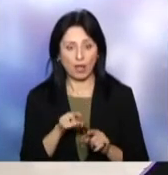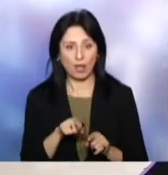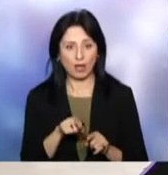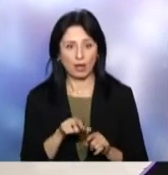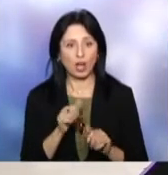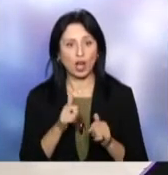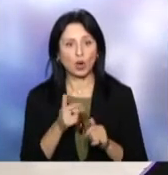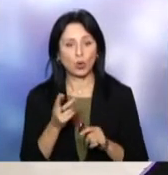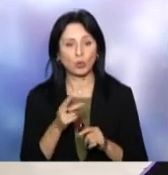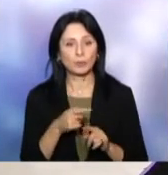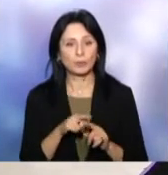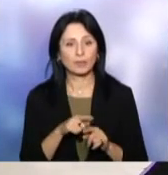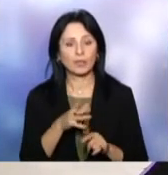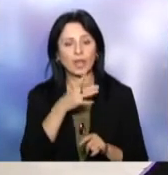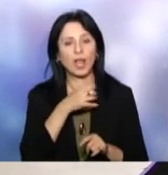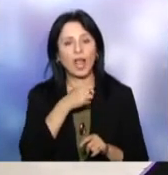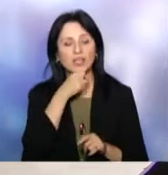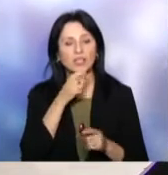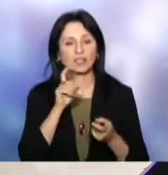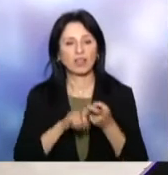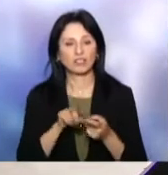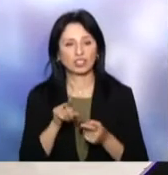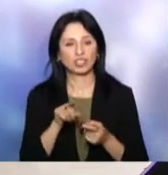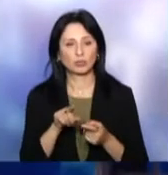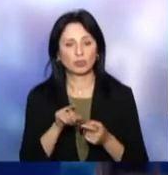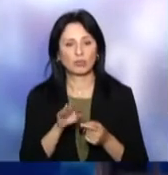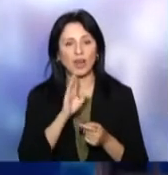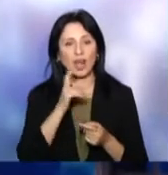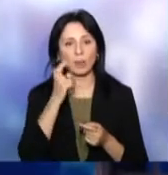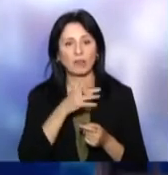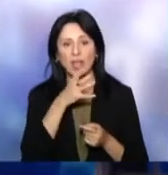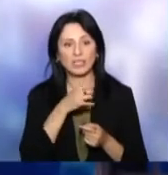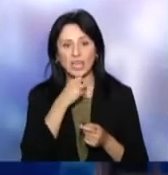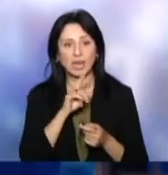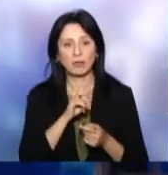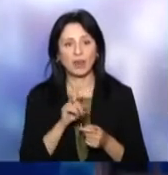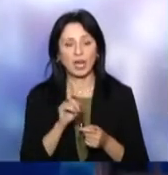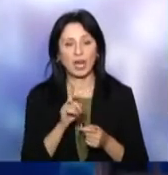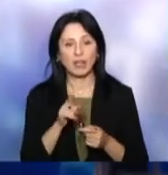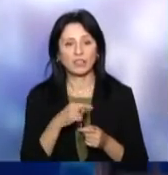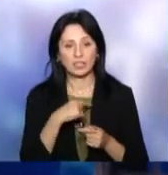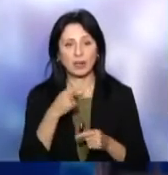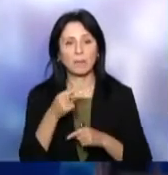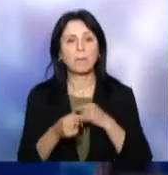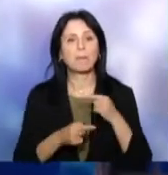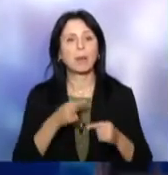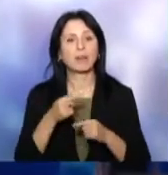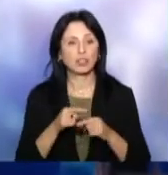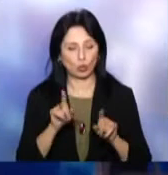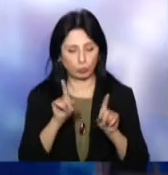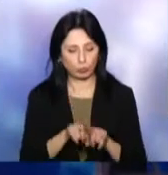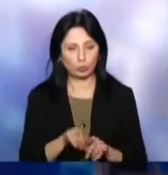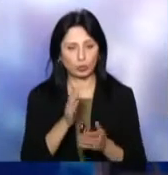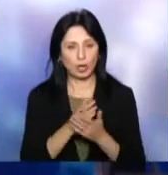და როგორ უნდა მიხედოთ? ეს არის ასაკთან დაკავშირებული, მე არ ვიცი ქალბატონის ასაკი, გარკვეულწილად მემკვიდრეობასაც მნიშვნელობა